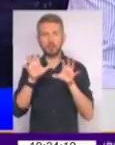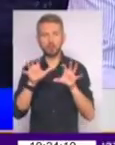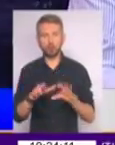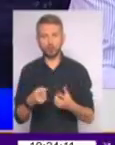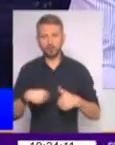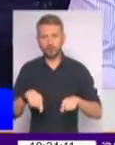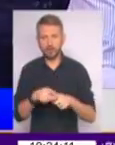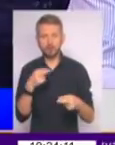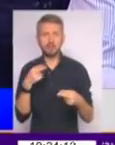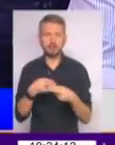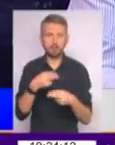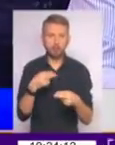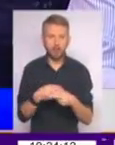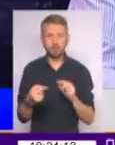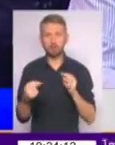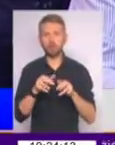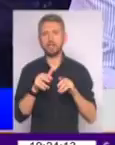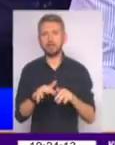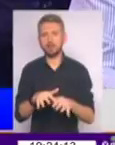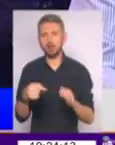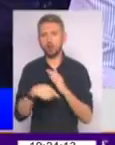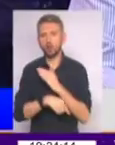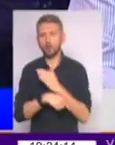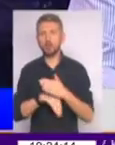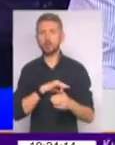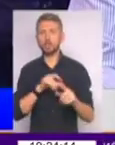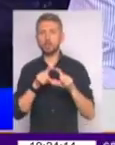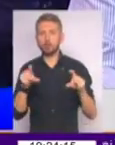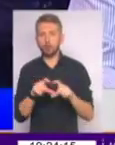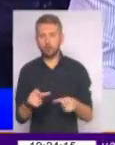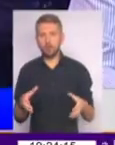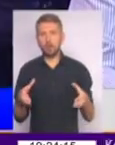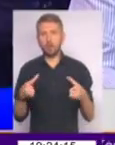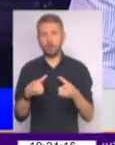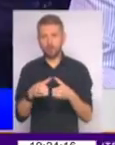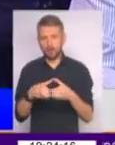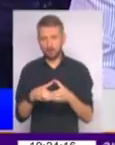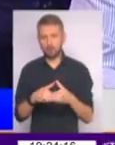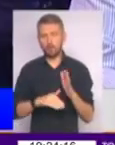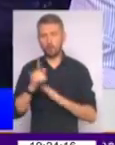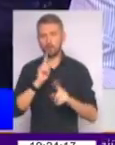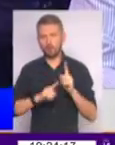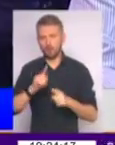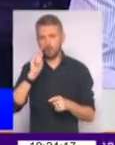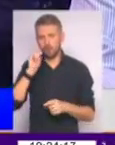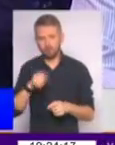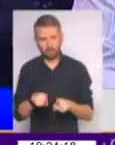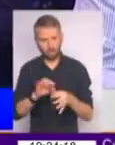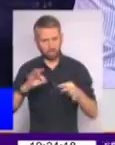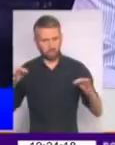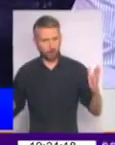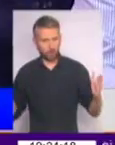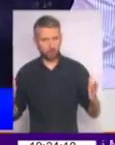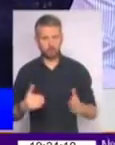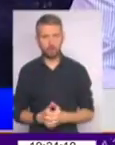сфері запобігання і протидії корупції юридичними особами Комітету Верховної Ради України з питань запобігання і протидії корупції. Така довга назва, що жах. Бажаю